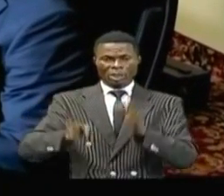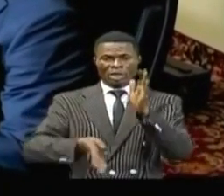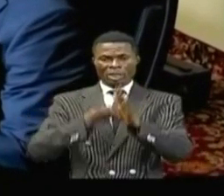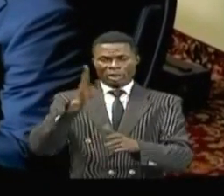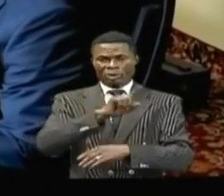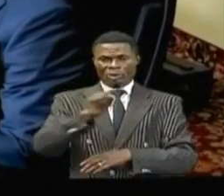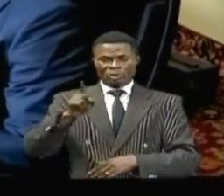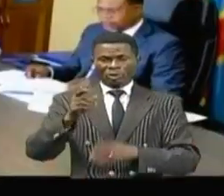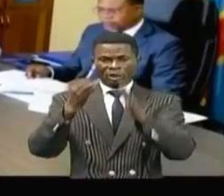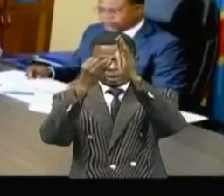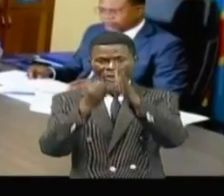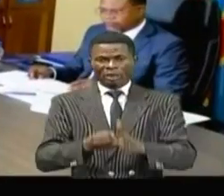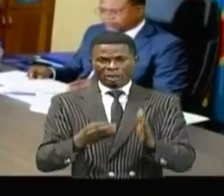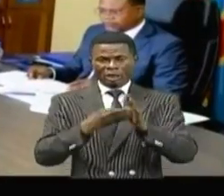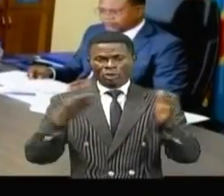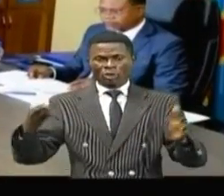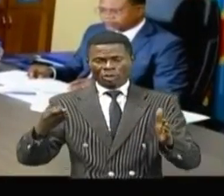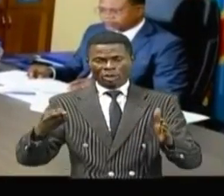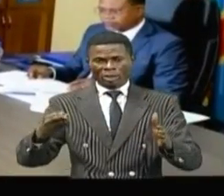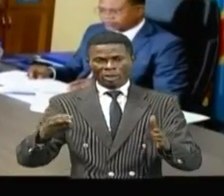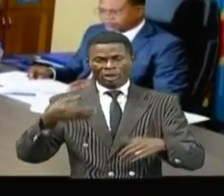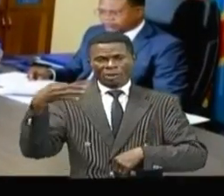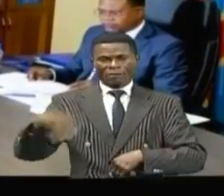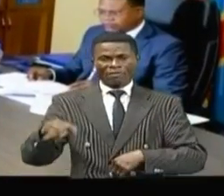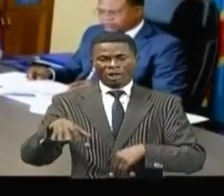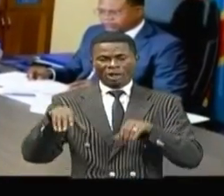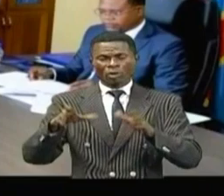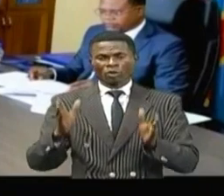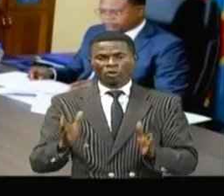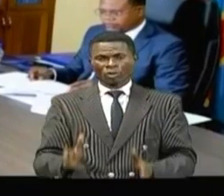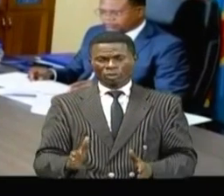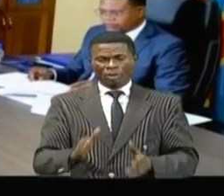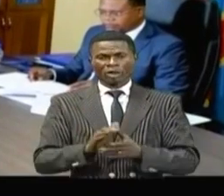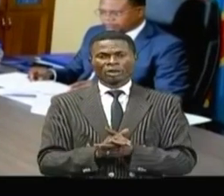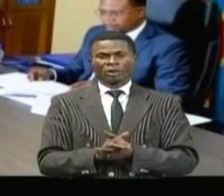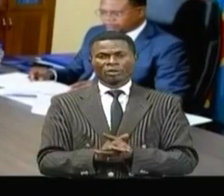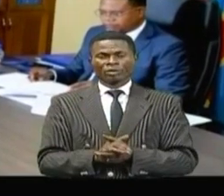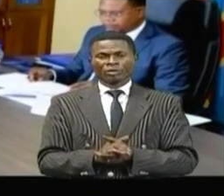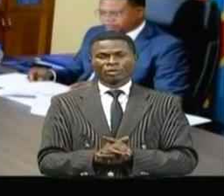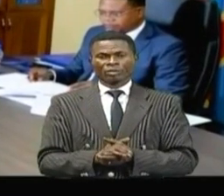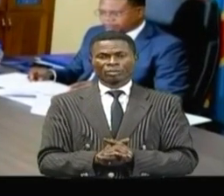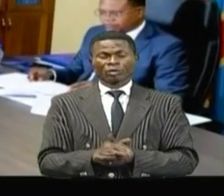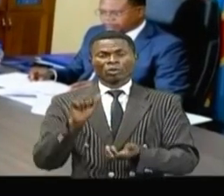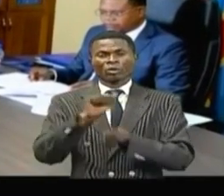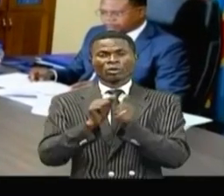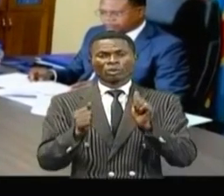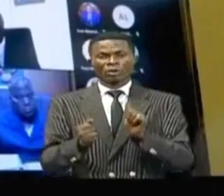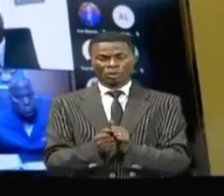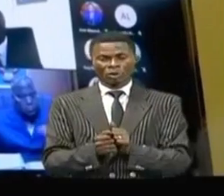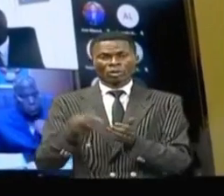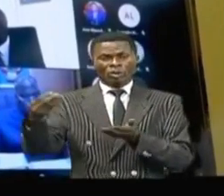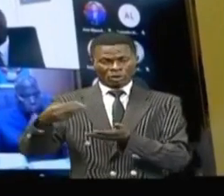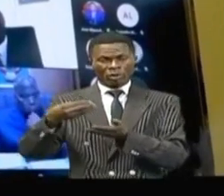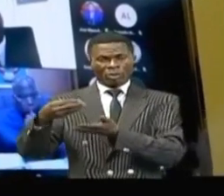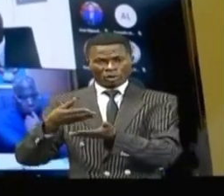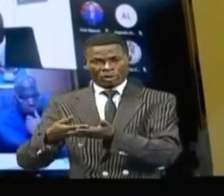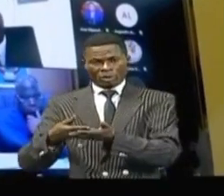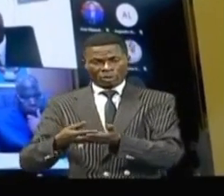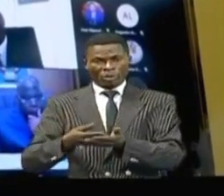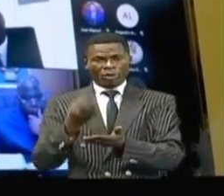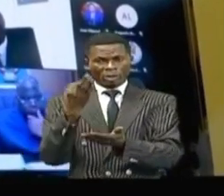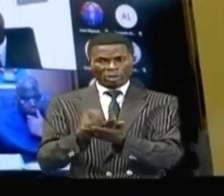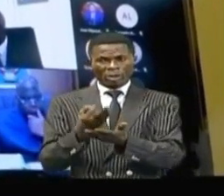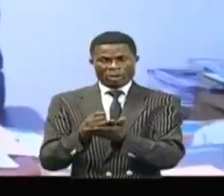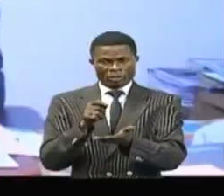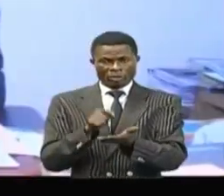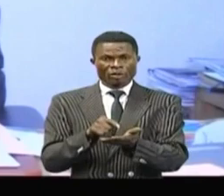14 790,9 milliards de francs congolais. La situation cumulée par régie